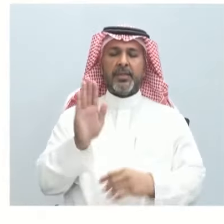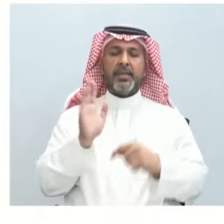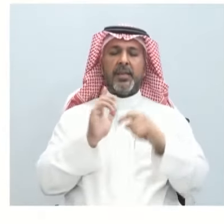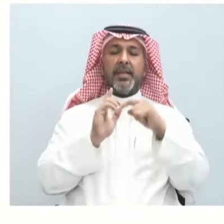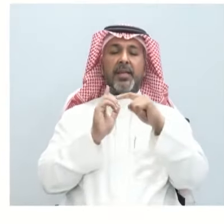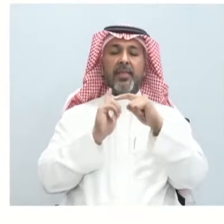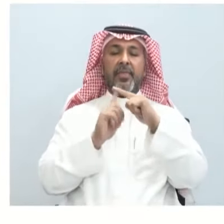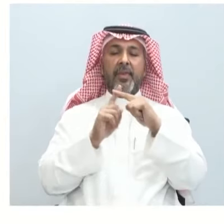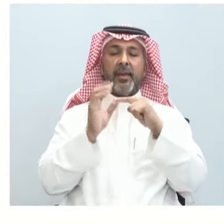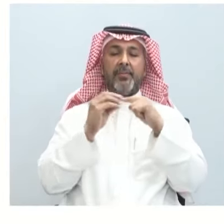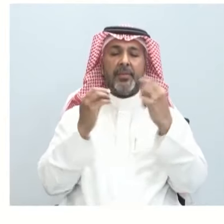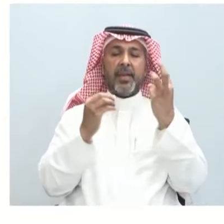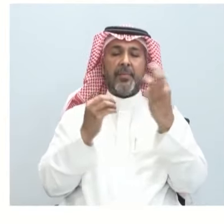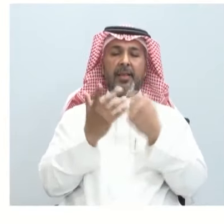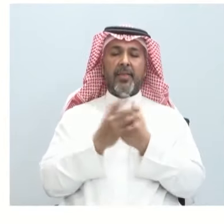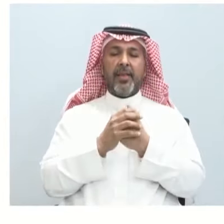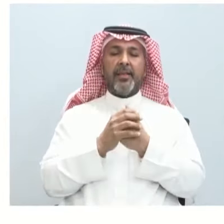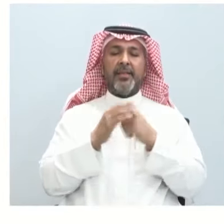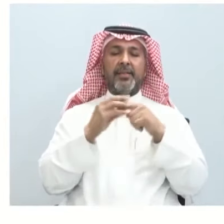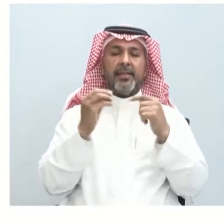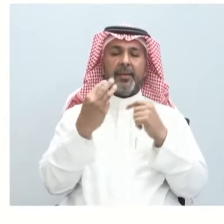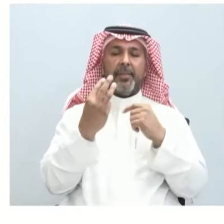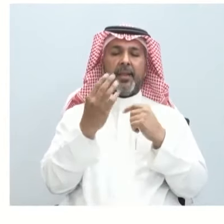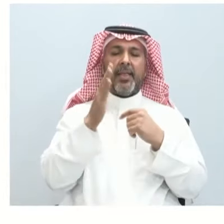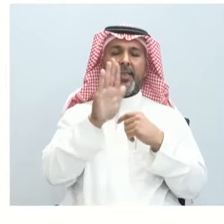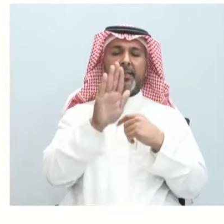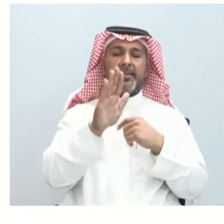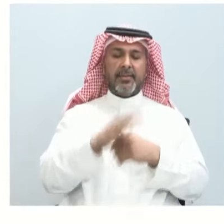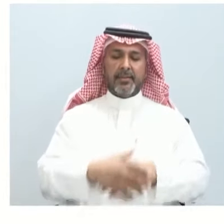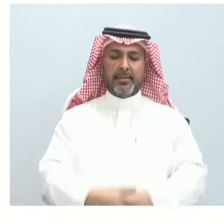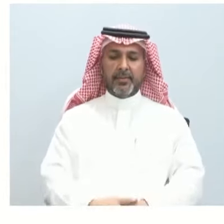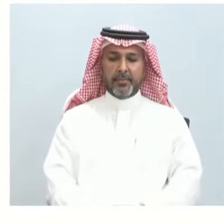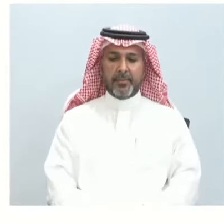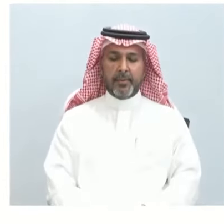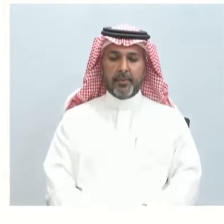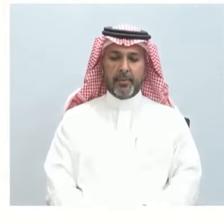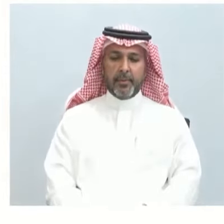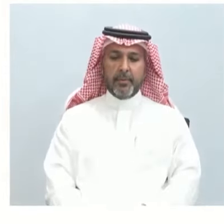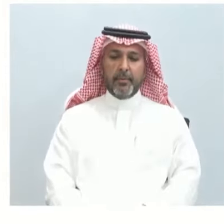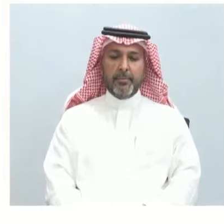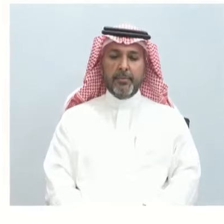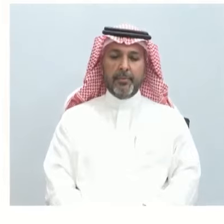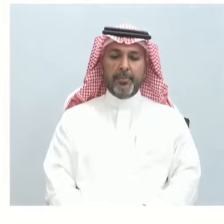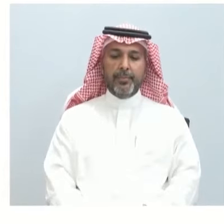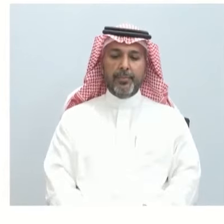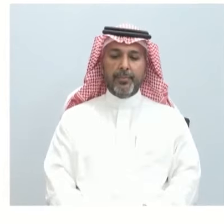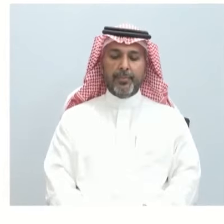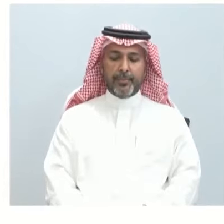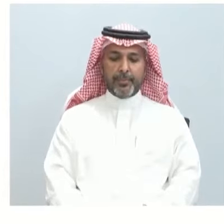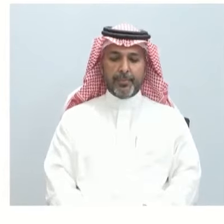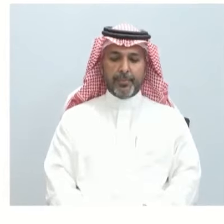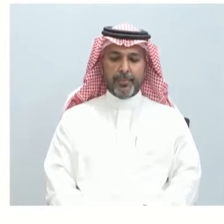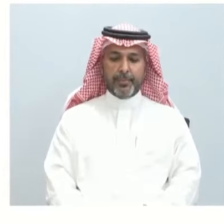عمليه الضرب الثانيه س ضرب سالب ثلاثه يكون الناتج سالب ثلاثه سين قلنا باجراء عمليه الضرب الان